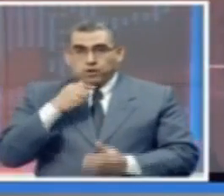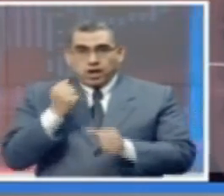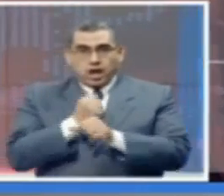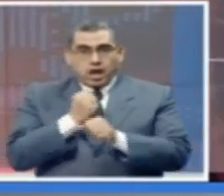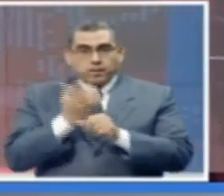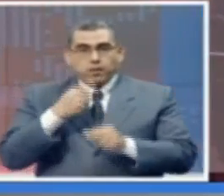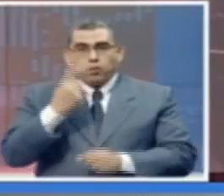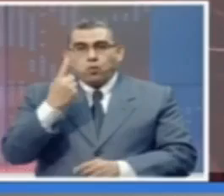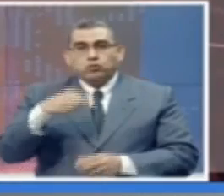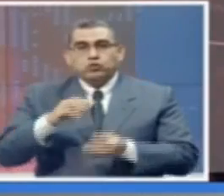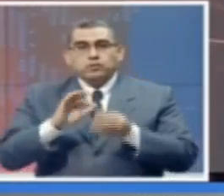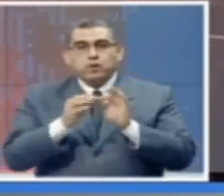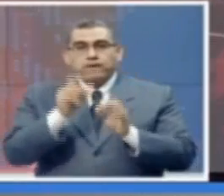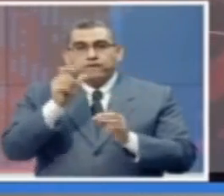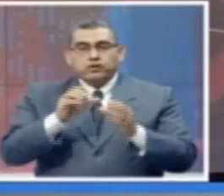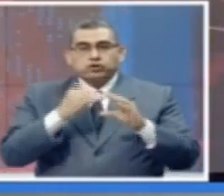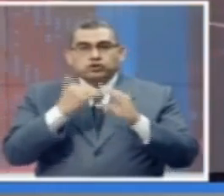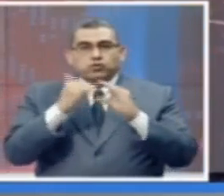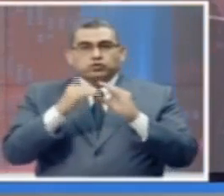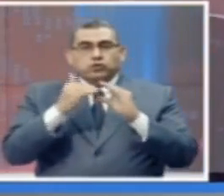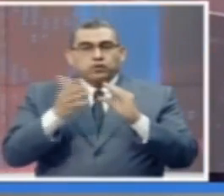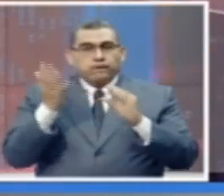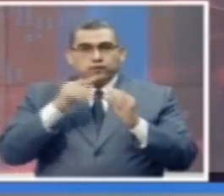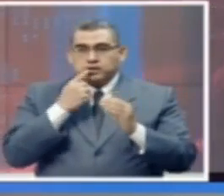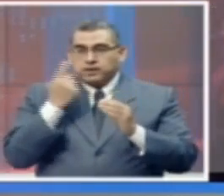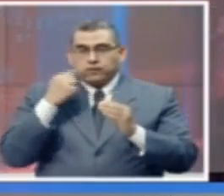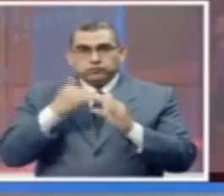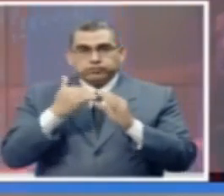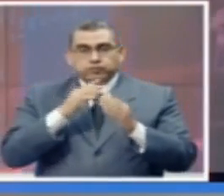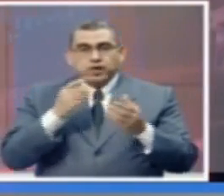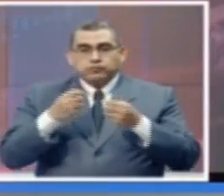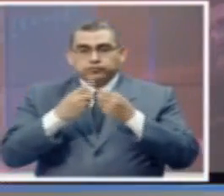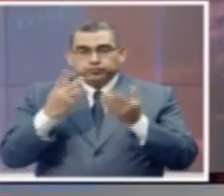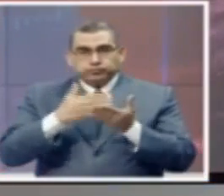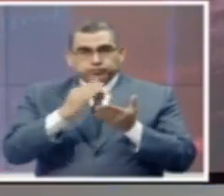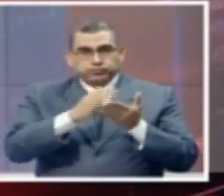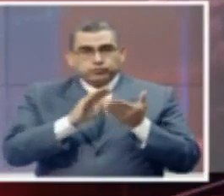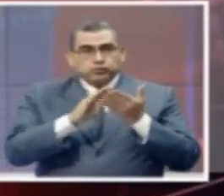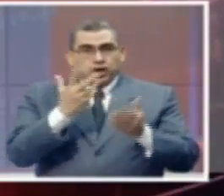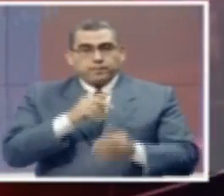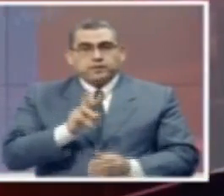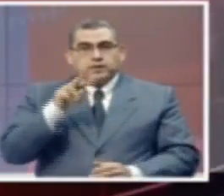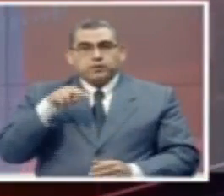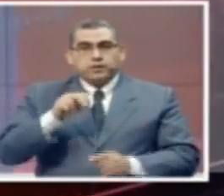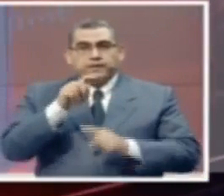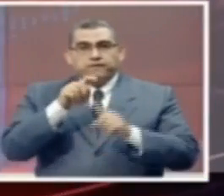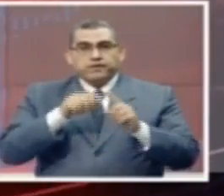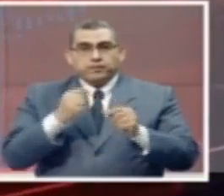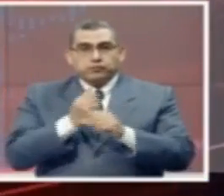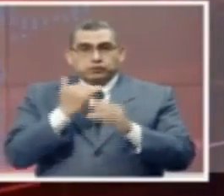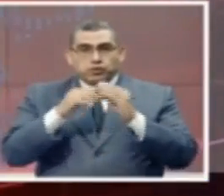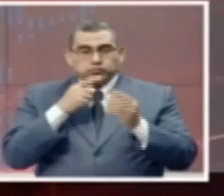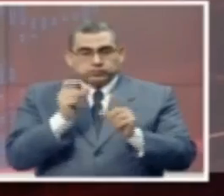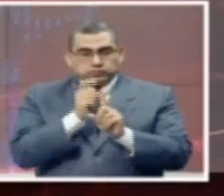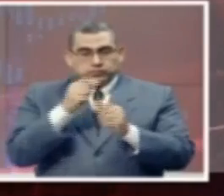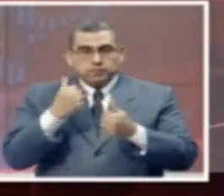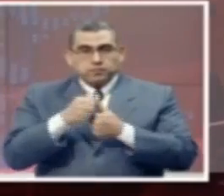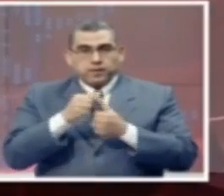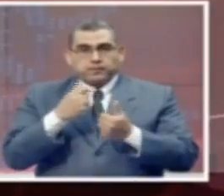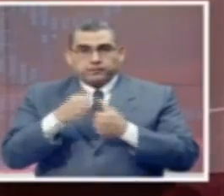نحو 1.5 مليون شكوى العام الماضي وحسم 87% من الشكاوى وجاري متابعة المتبقي